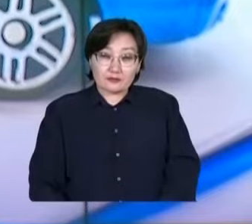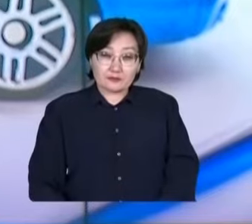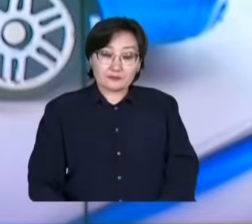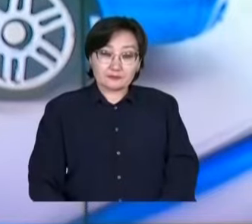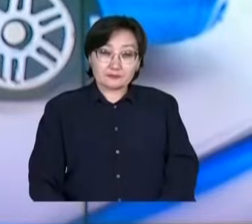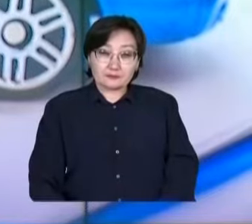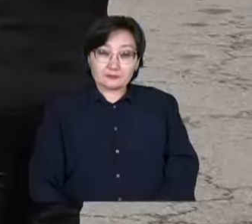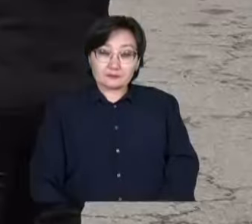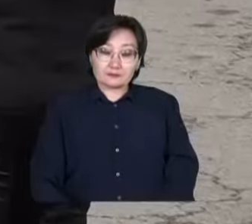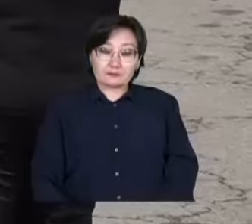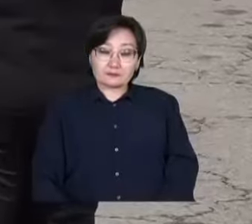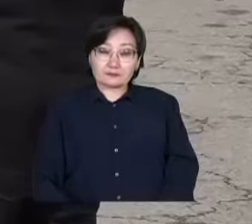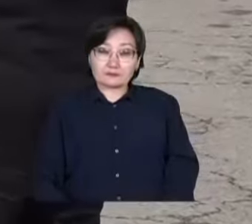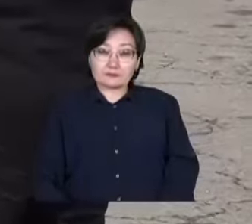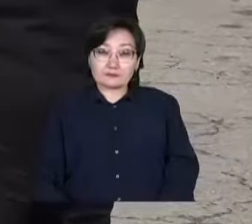келді.